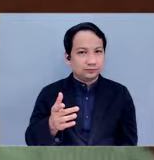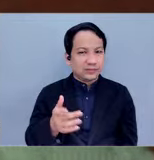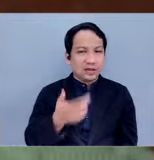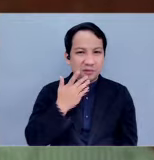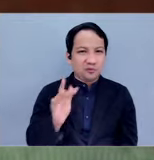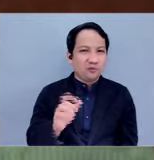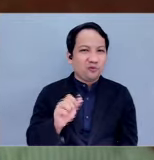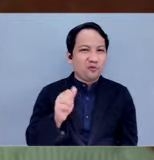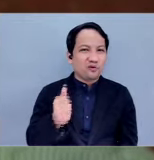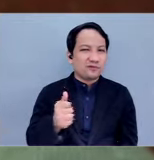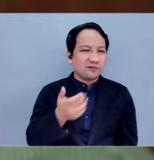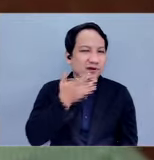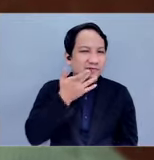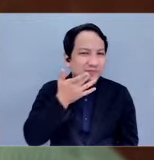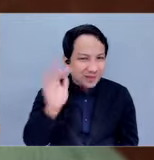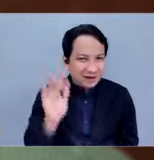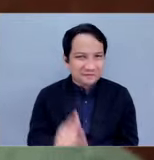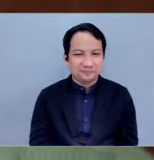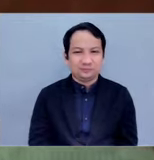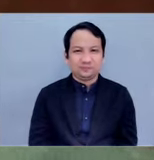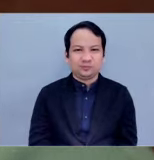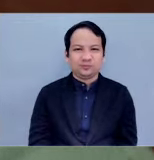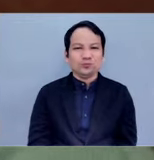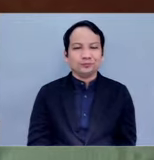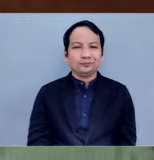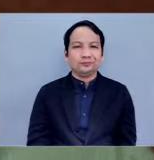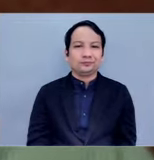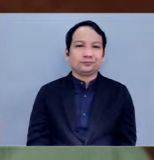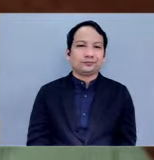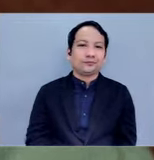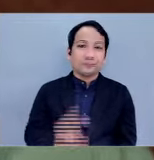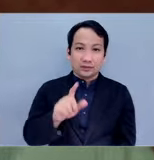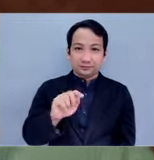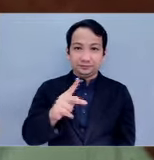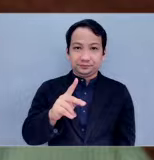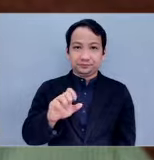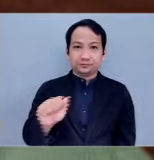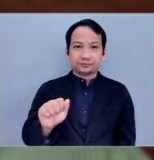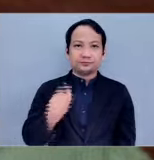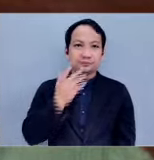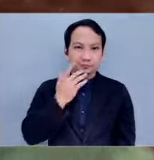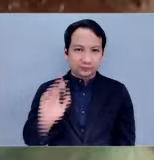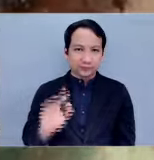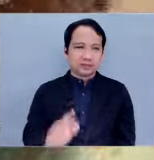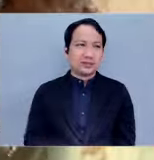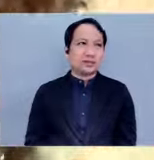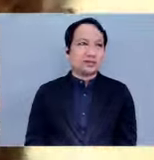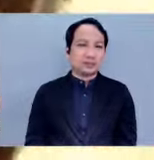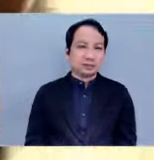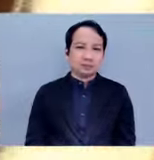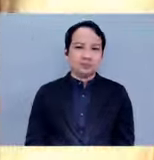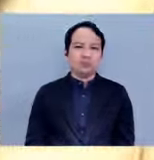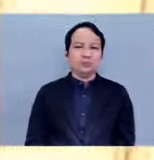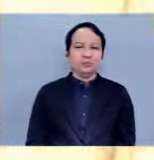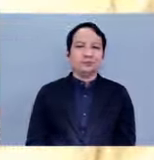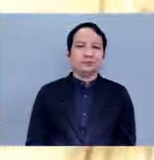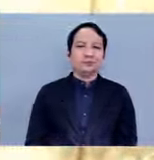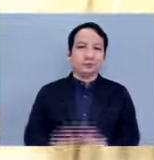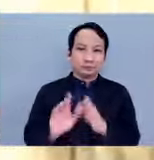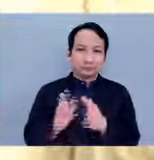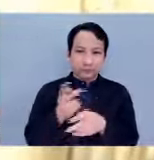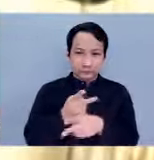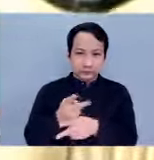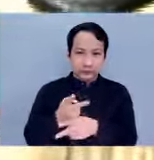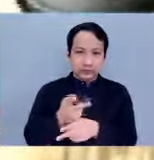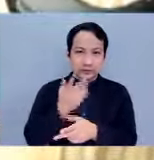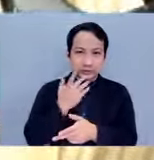Ang sarap! Mahilig ako sa steak and I can tell you, mga kapatid, napakasarap po. Ano nga ba ang sikreto sa kanilang masarap